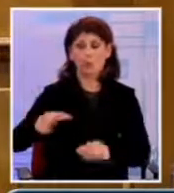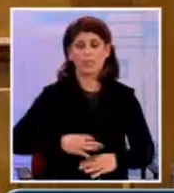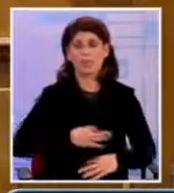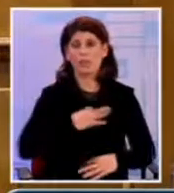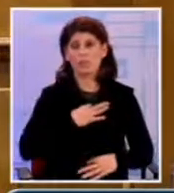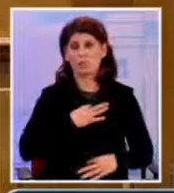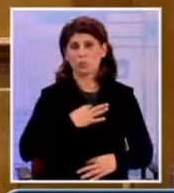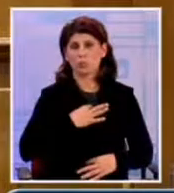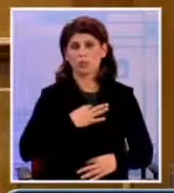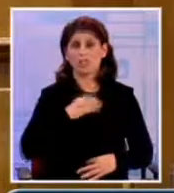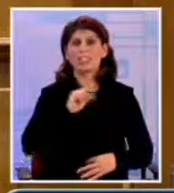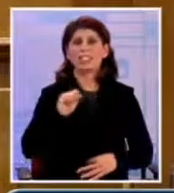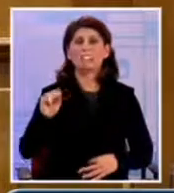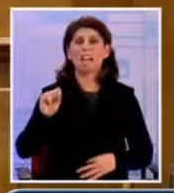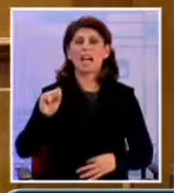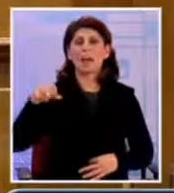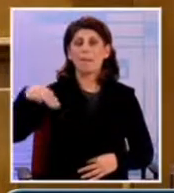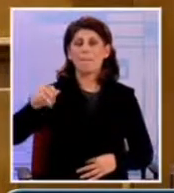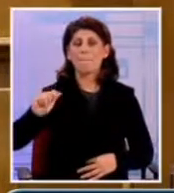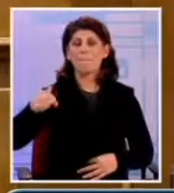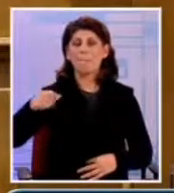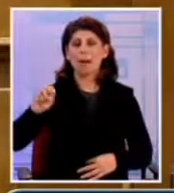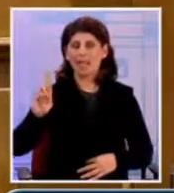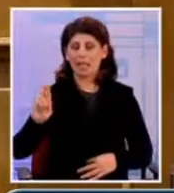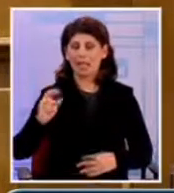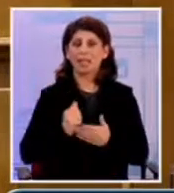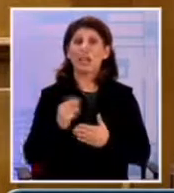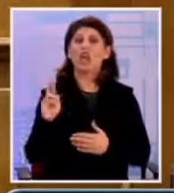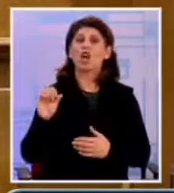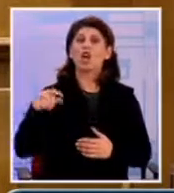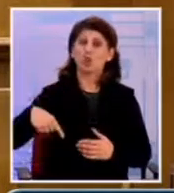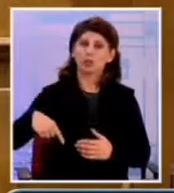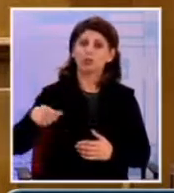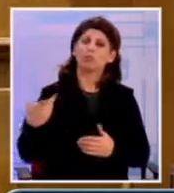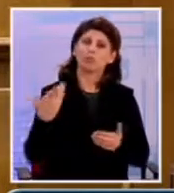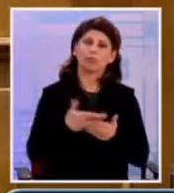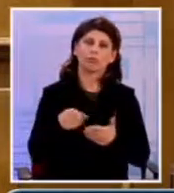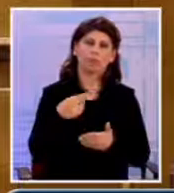κυρίους Στάινμάγερ και Ρότ, θέσαμε αυτό το ζήτημα.